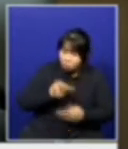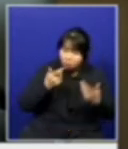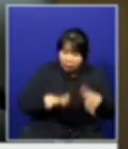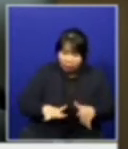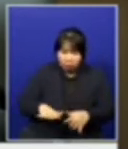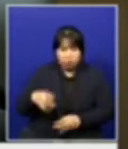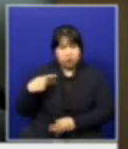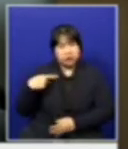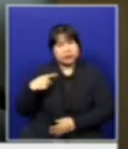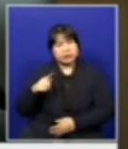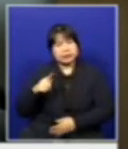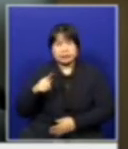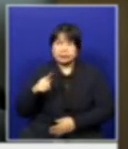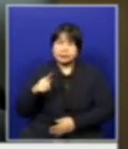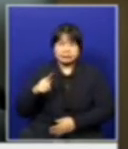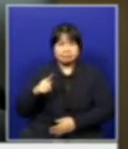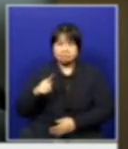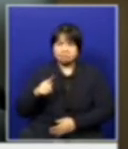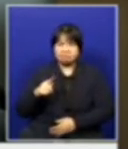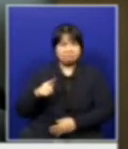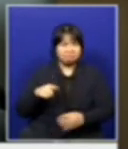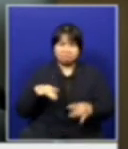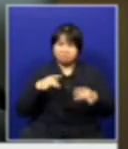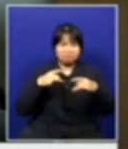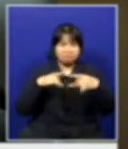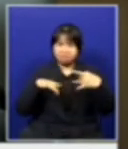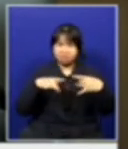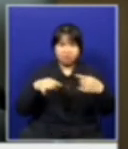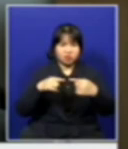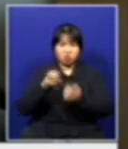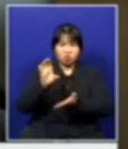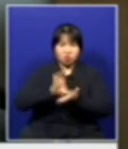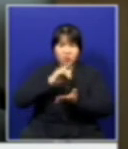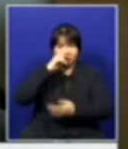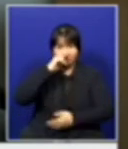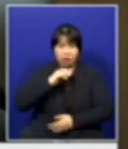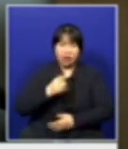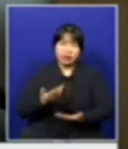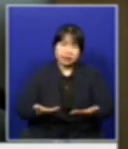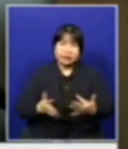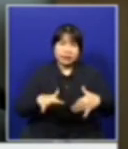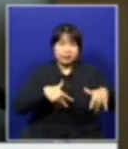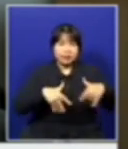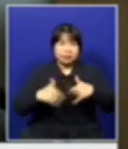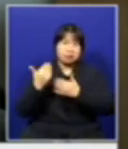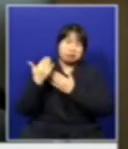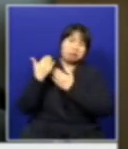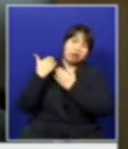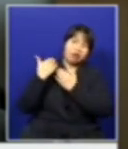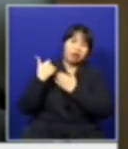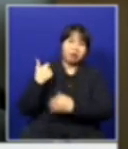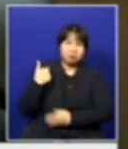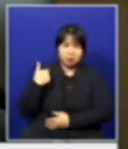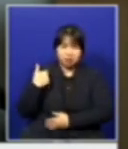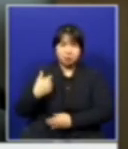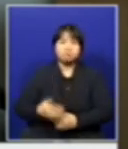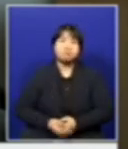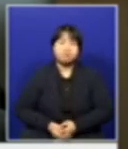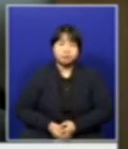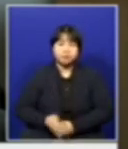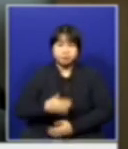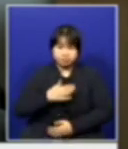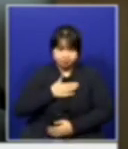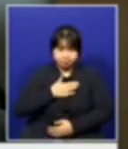าจะสมประโยชน์กับงบประมาณของประเทศนะฮะซึ่งพี่น้องประชาชนต้องรับผิดชอบในส่วนนี้ผมอยาก